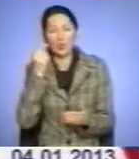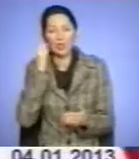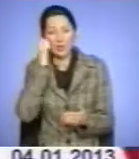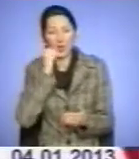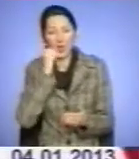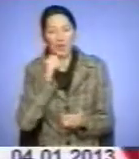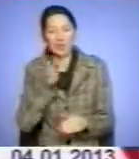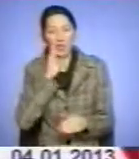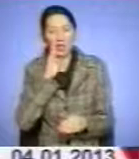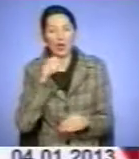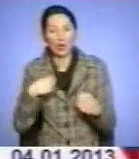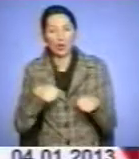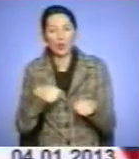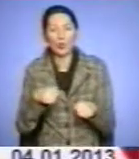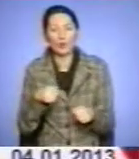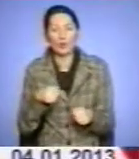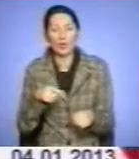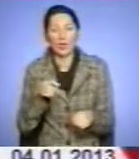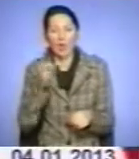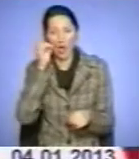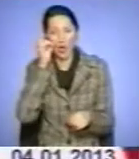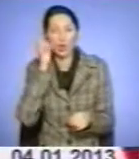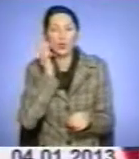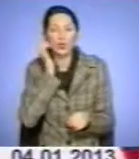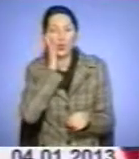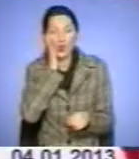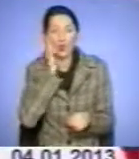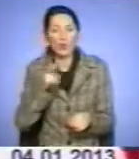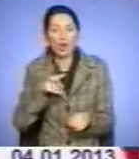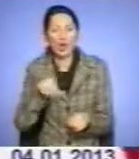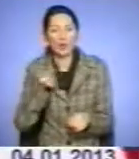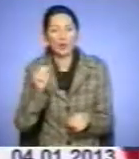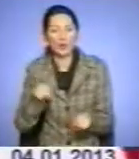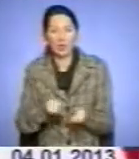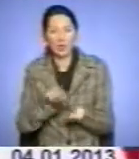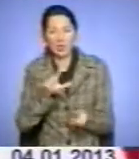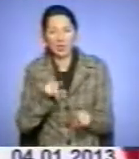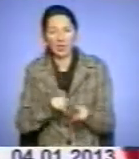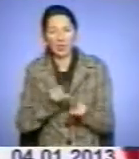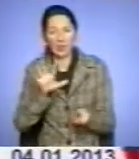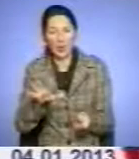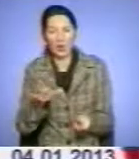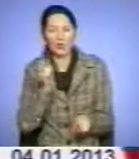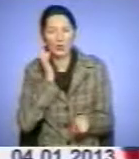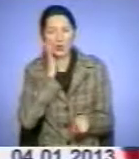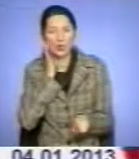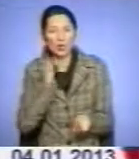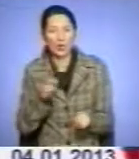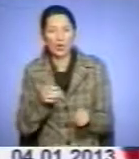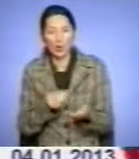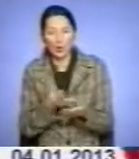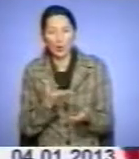цукровими льодяниками. Купують їх і дорослі, і малі. Такі 3, такі 5. Так дешево, цукор ж дорожчий.